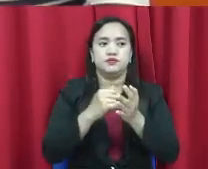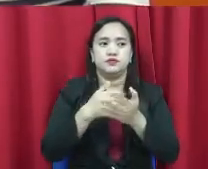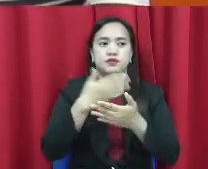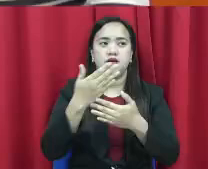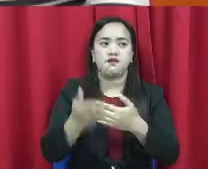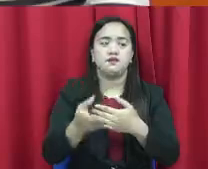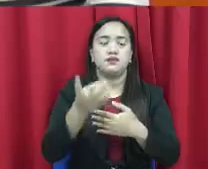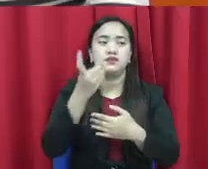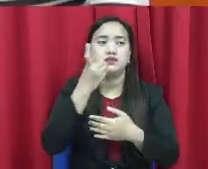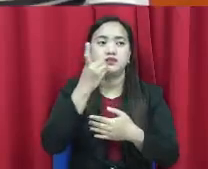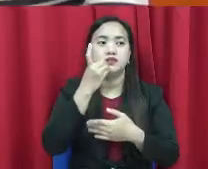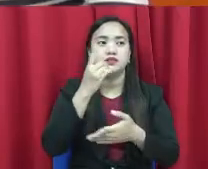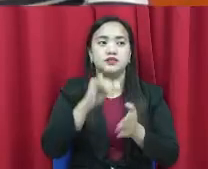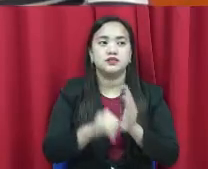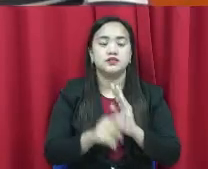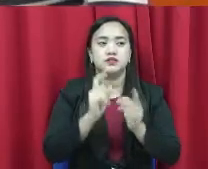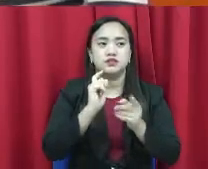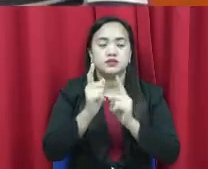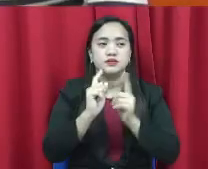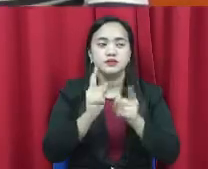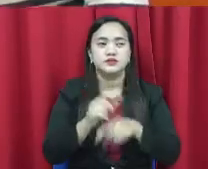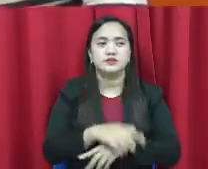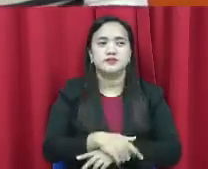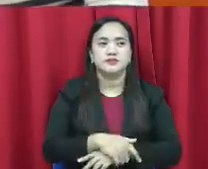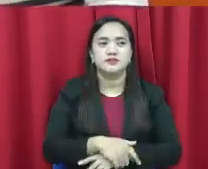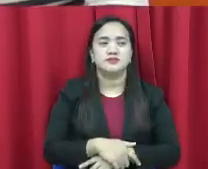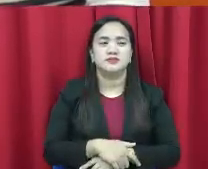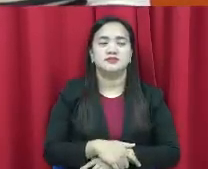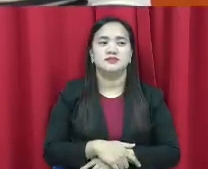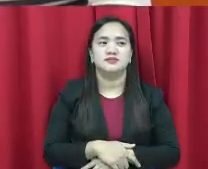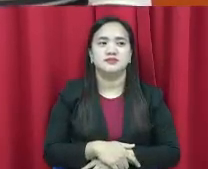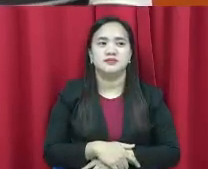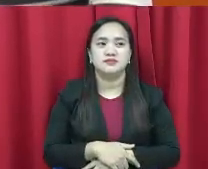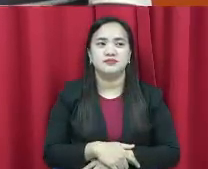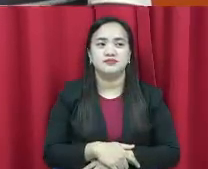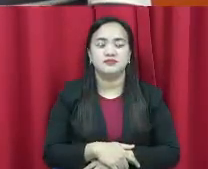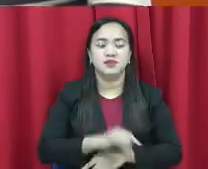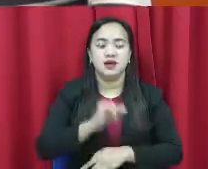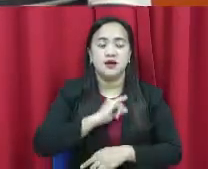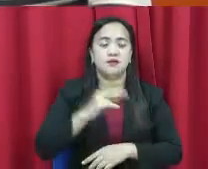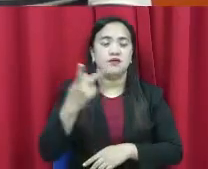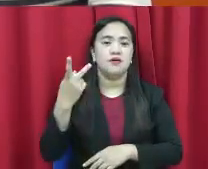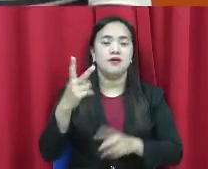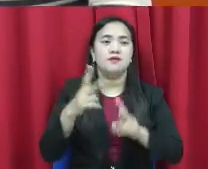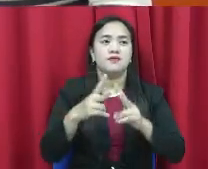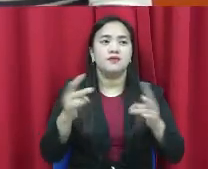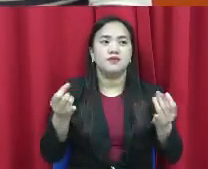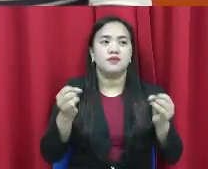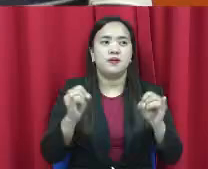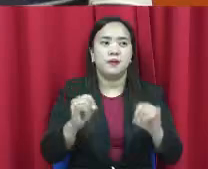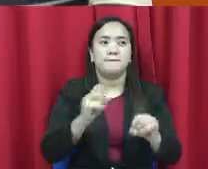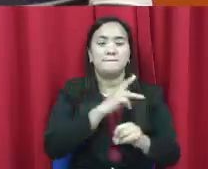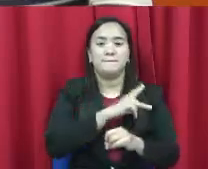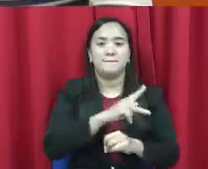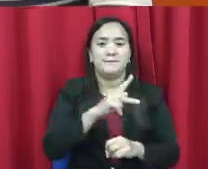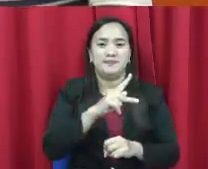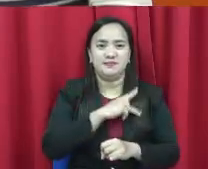dinner mamaya ay kausapin ko po kayo may mahalaga po akong Sadya sa inyo